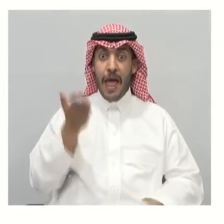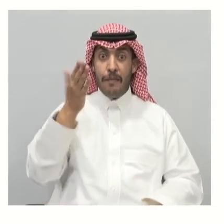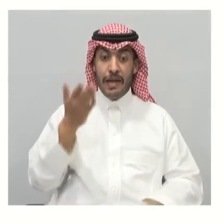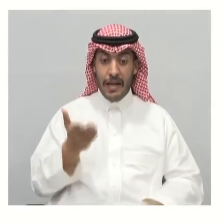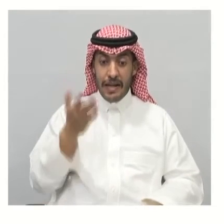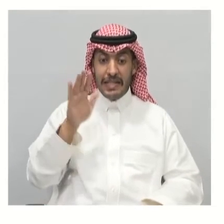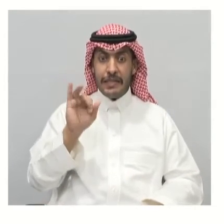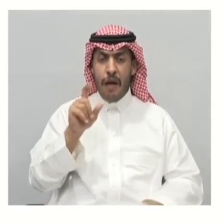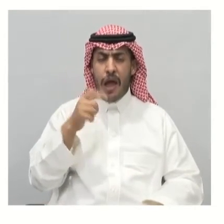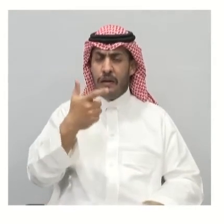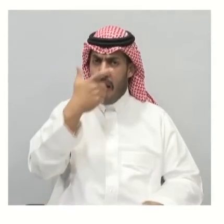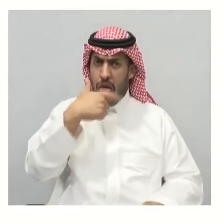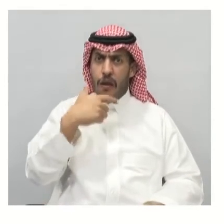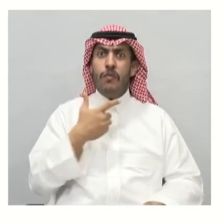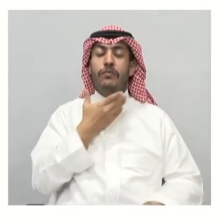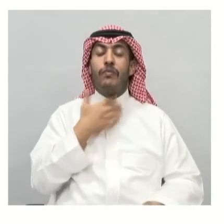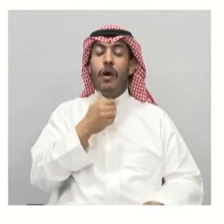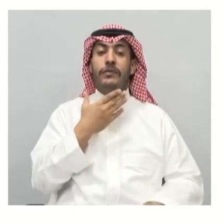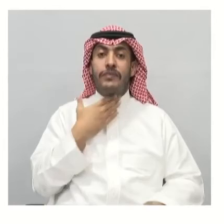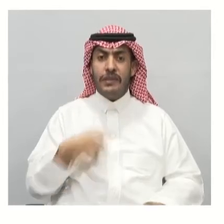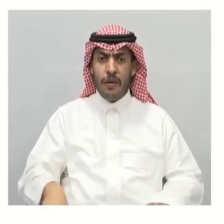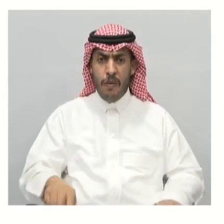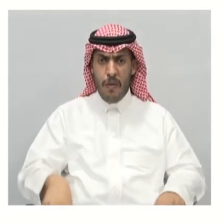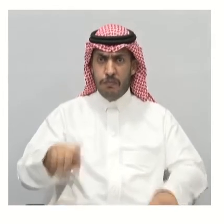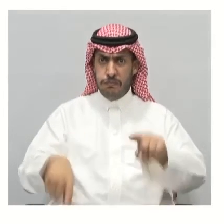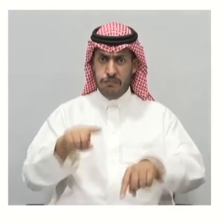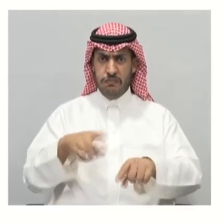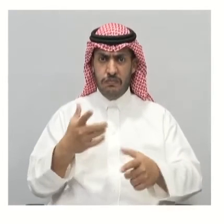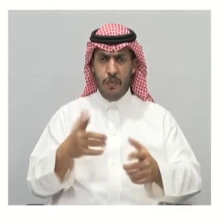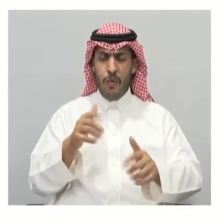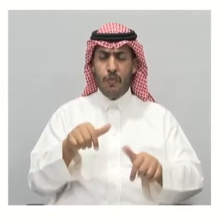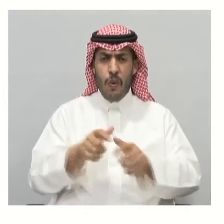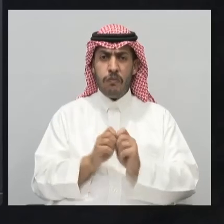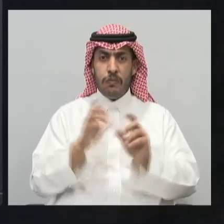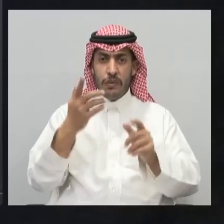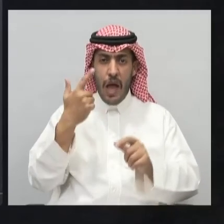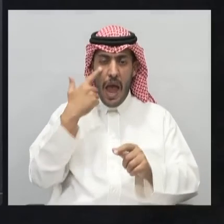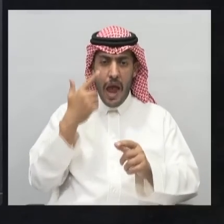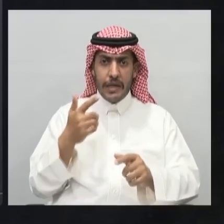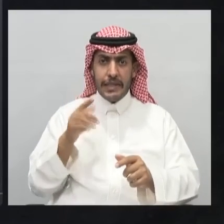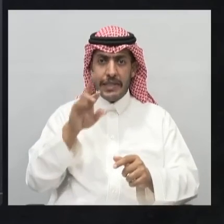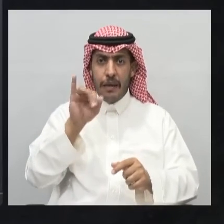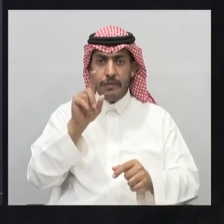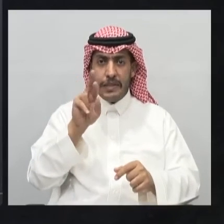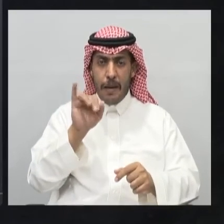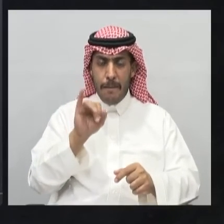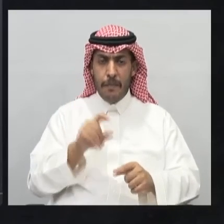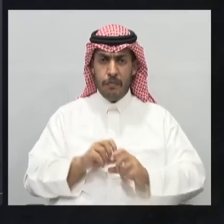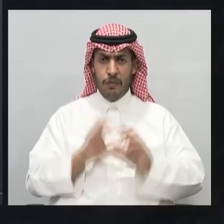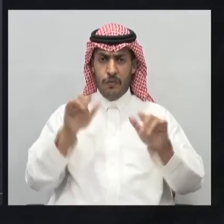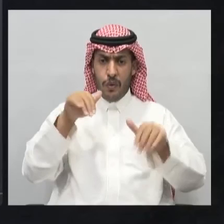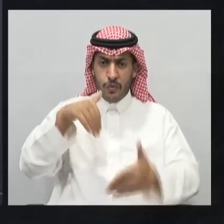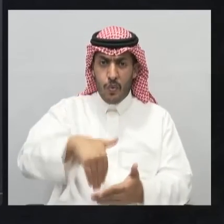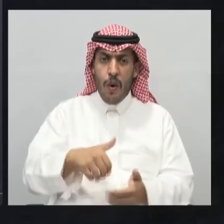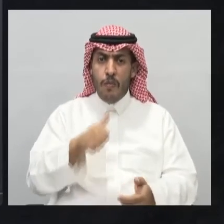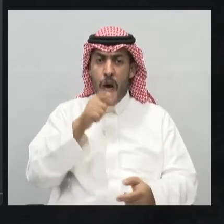عليه السلام يبكي من شده العطش ويضرب بقدميه الارض فانفجرت عين زمزم تحتهما